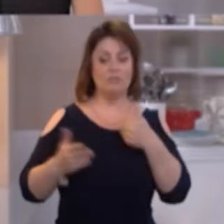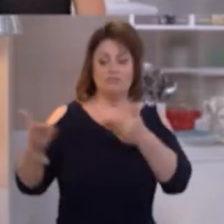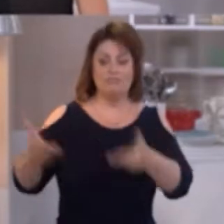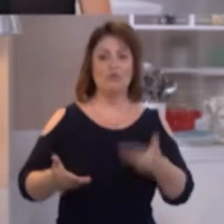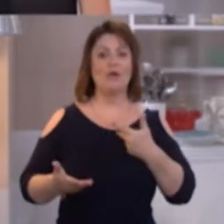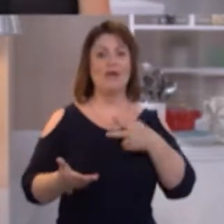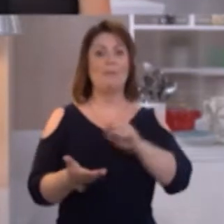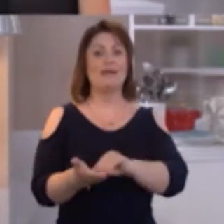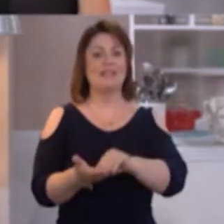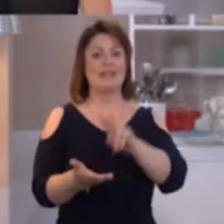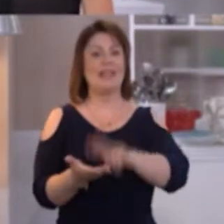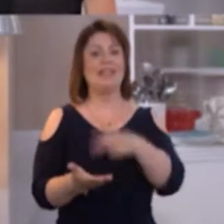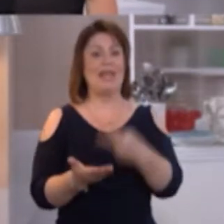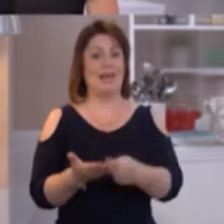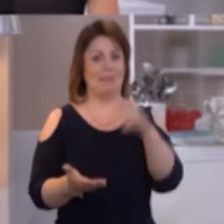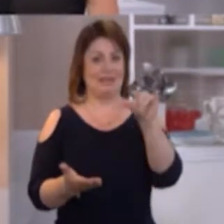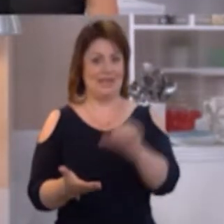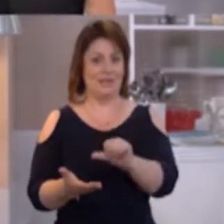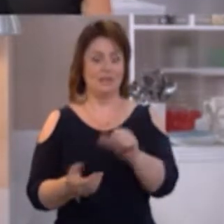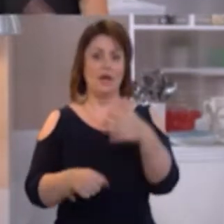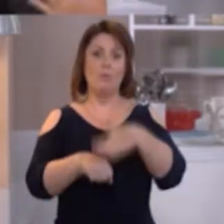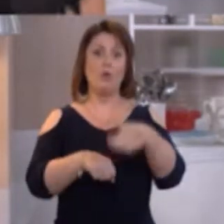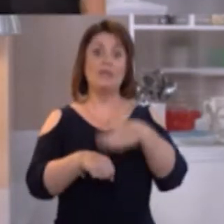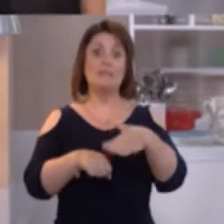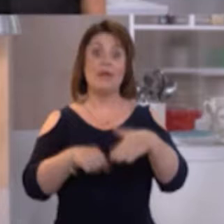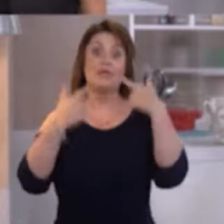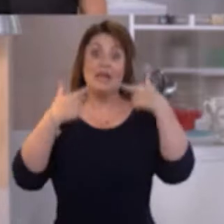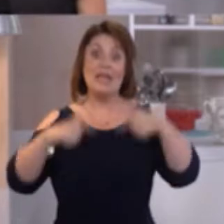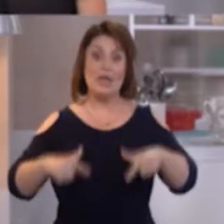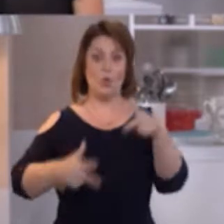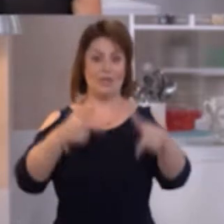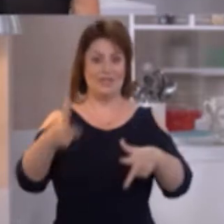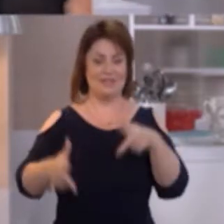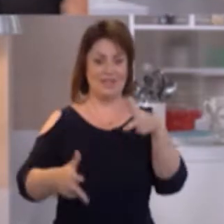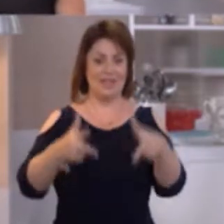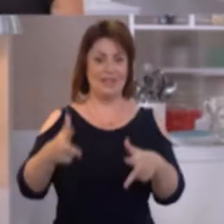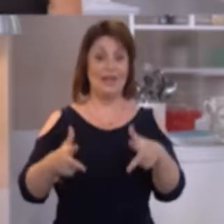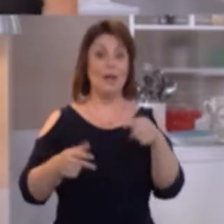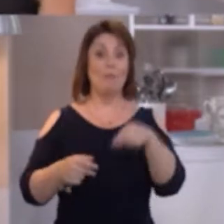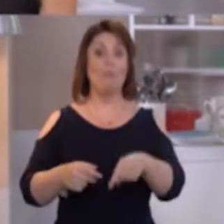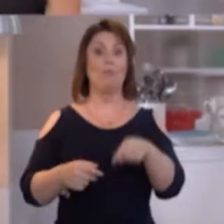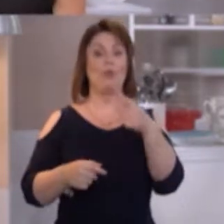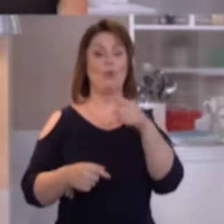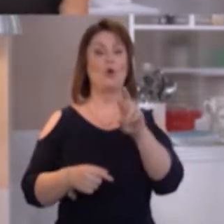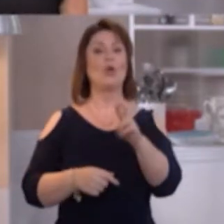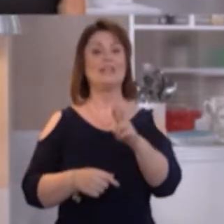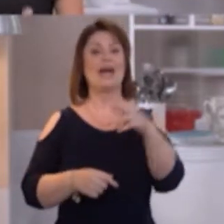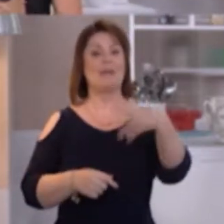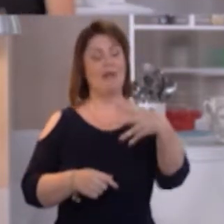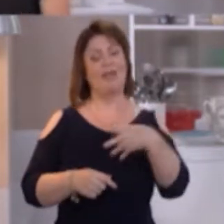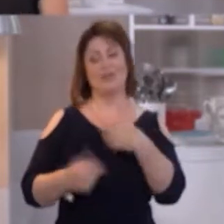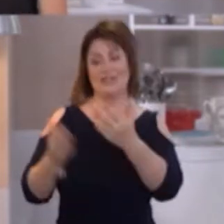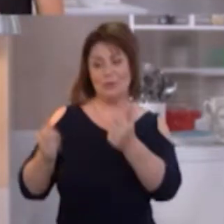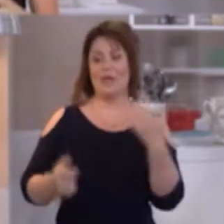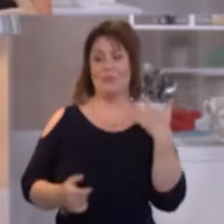un interprete LIS, quindi un'esperta della lingua dei segni, che è la signora Rosaria Marano, che salutiamo